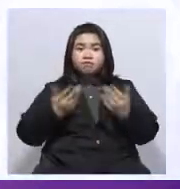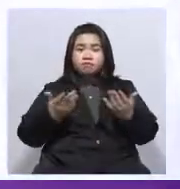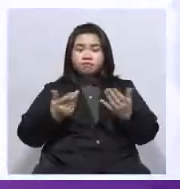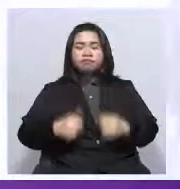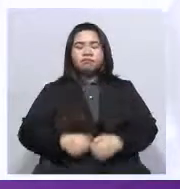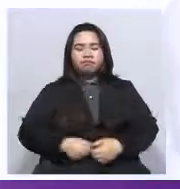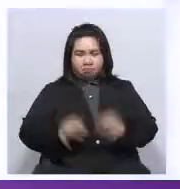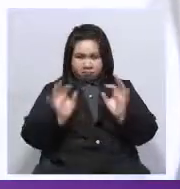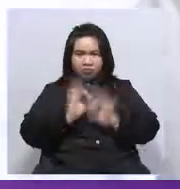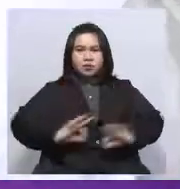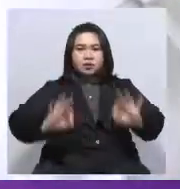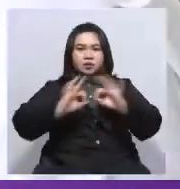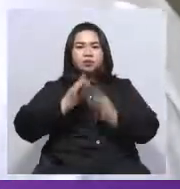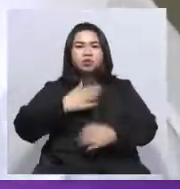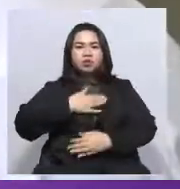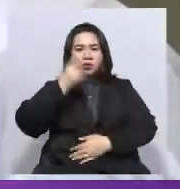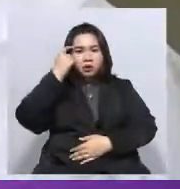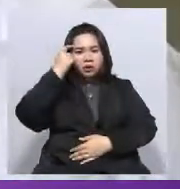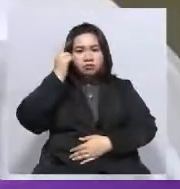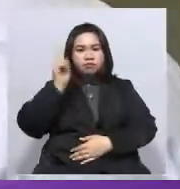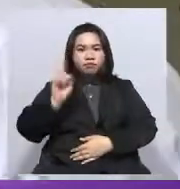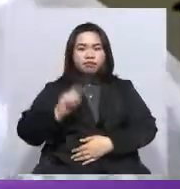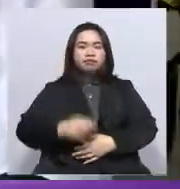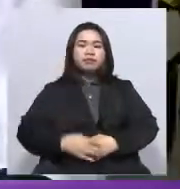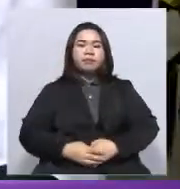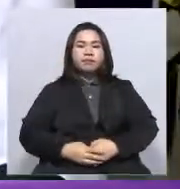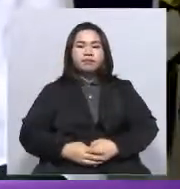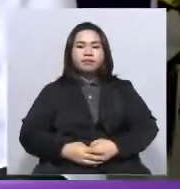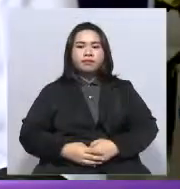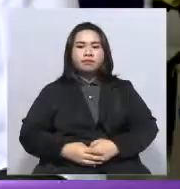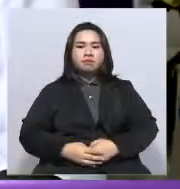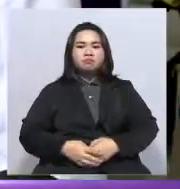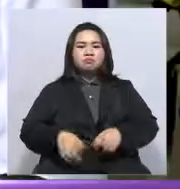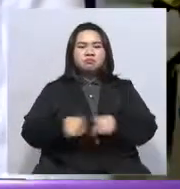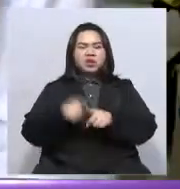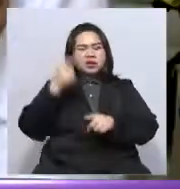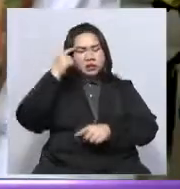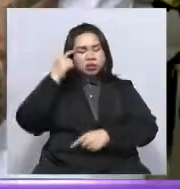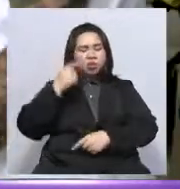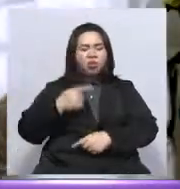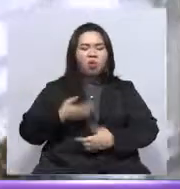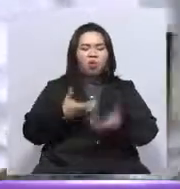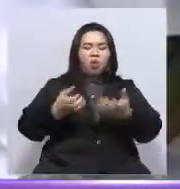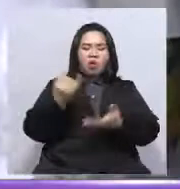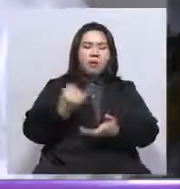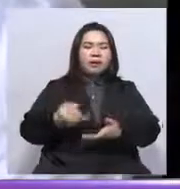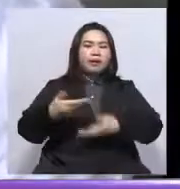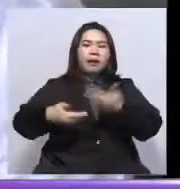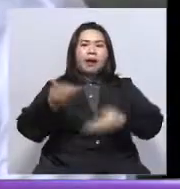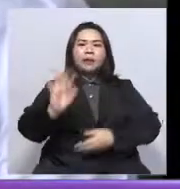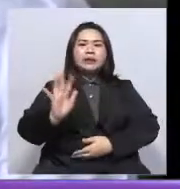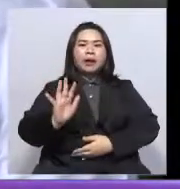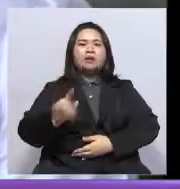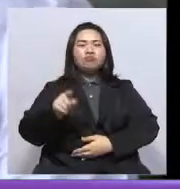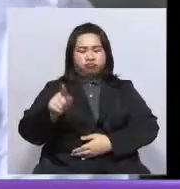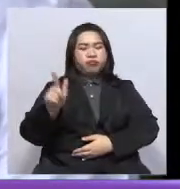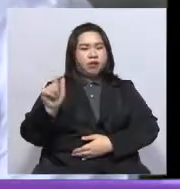หัวใจหลักของผมเลยก็คือเราไม่เอาเปรียบผู้บริโภคนะครับผู้บริโภคมาเป็นหลัก